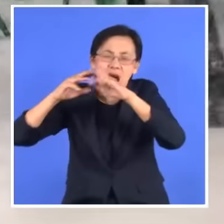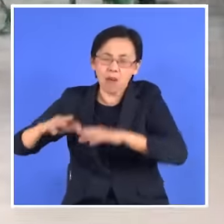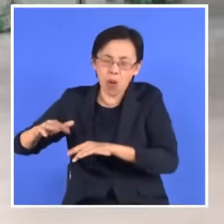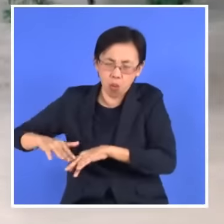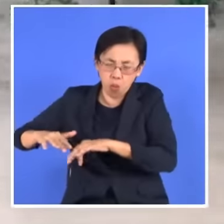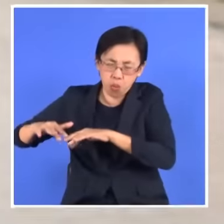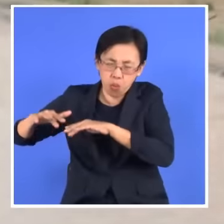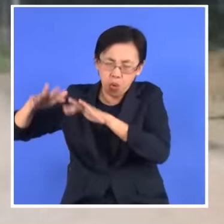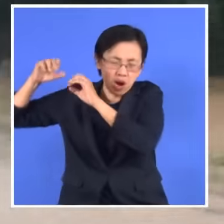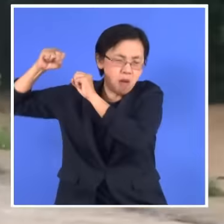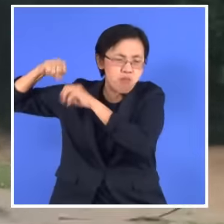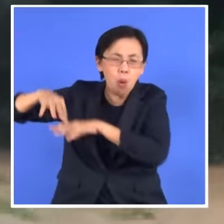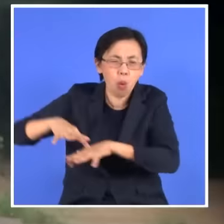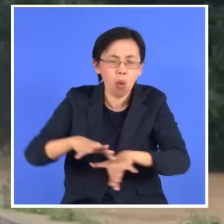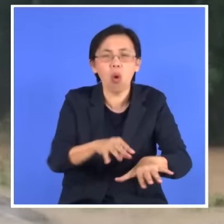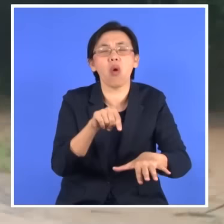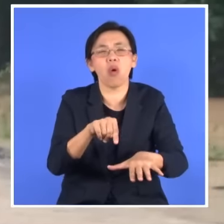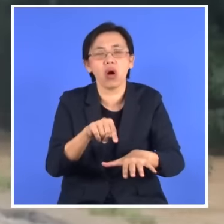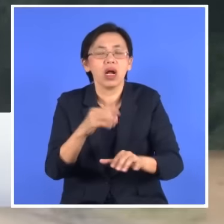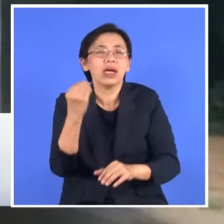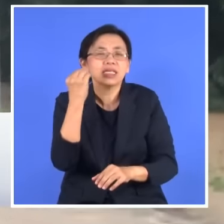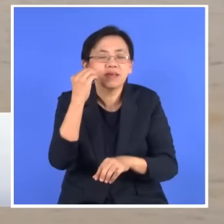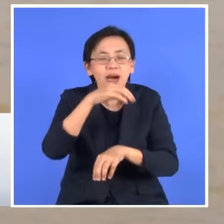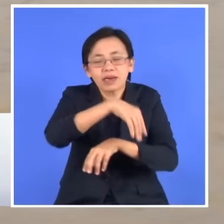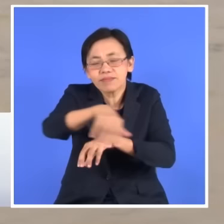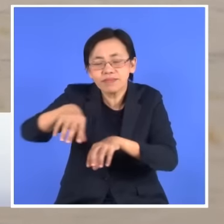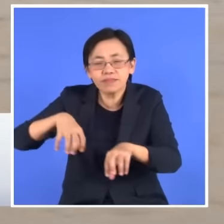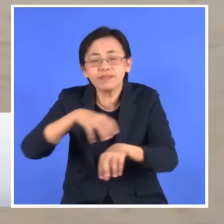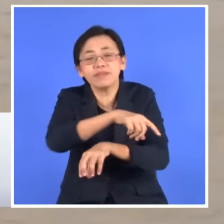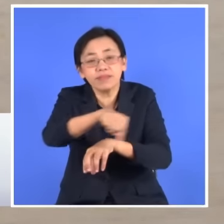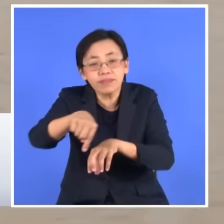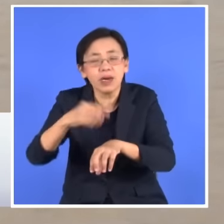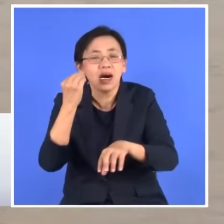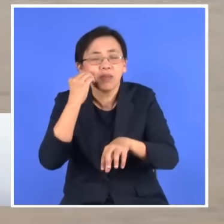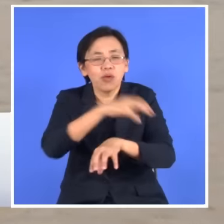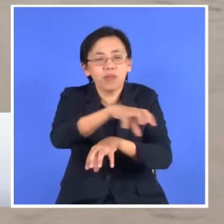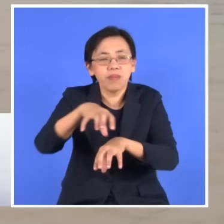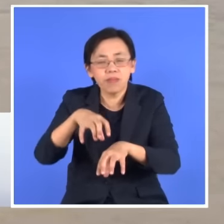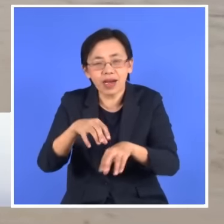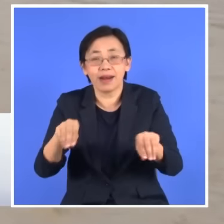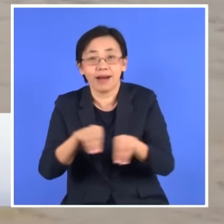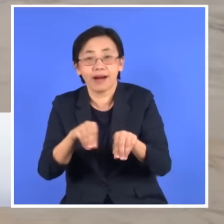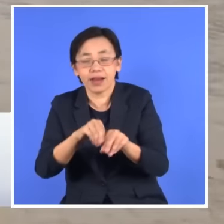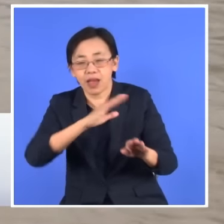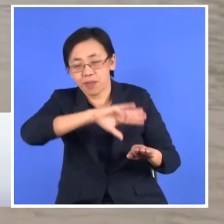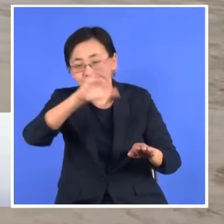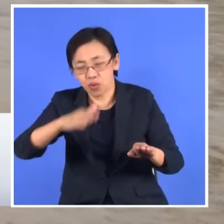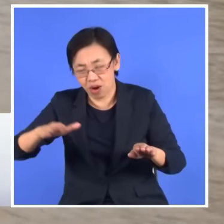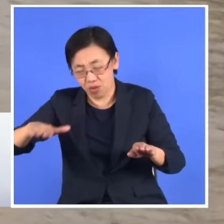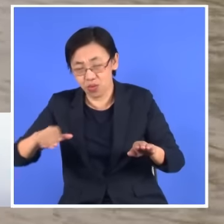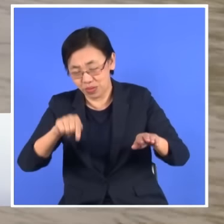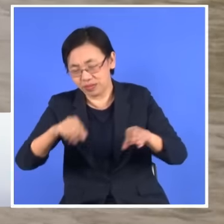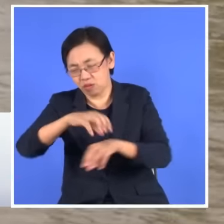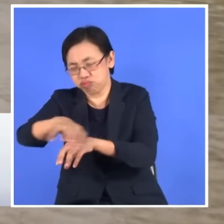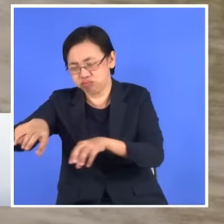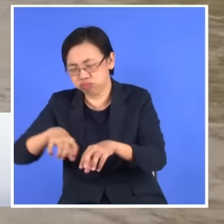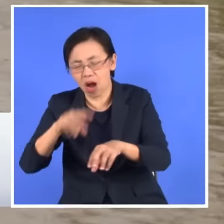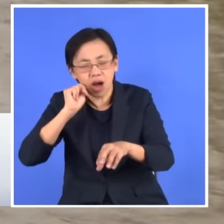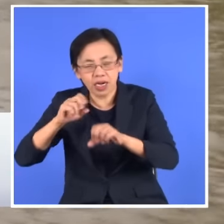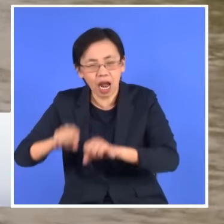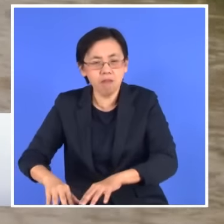รุนแรงมากไหลหลากเข้าท่วมบ้านเรือนชาวบ้านหลายหมู่บ้านที่อยู่ติดบริเวณเชิงเขานะฮะเนี่ยนะฮะเมื่อวานนี้